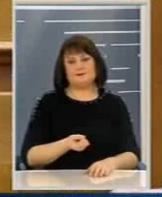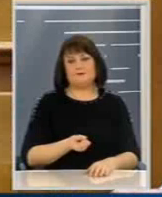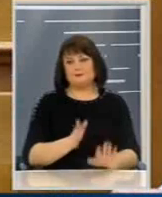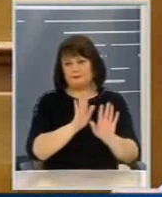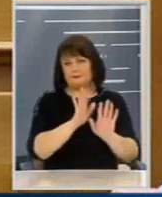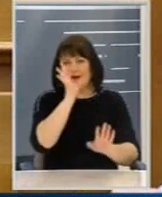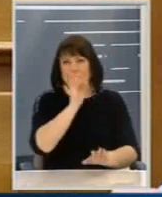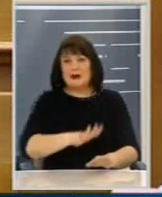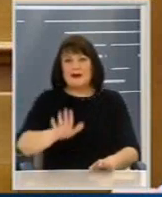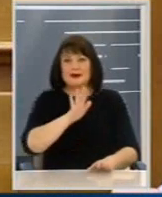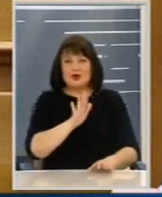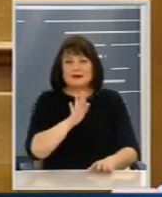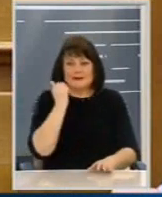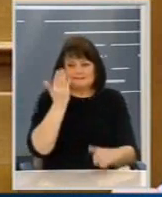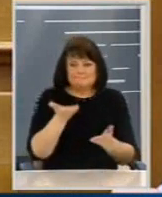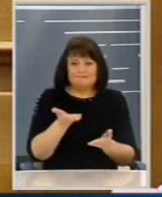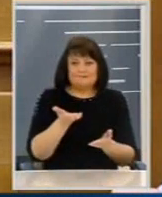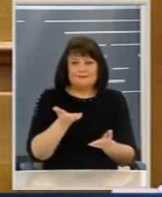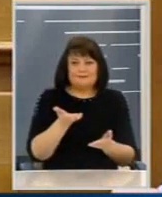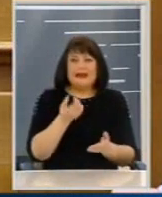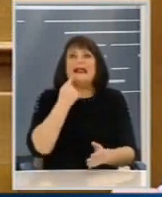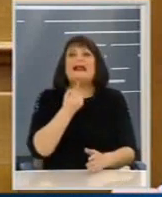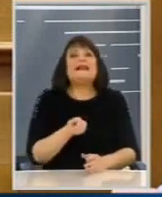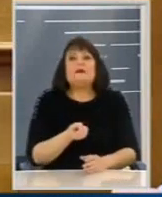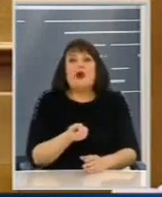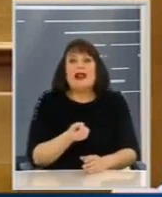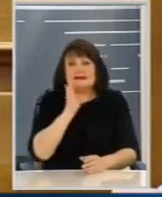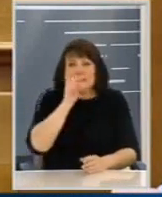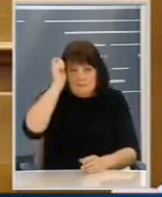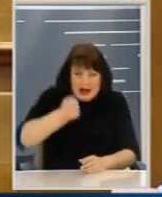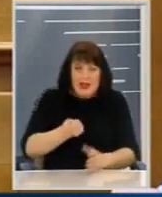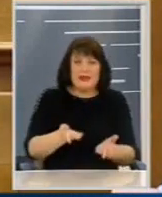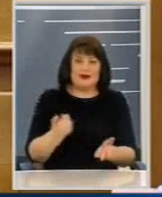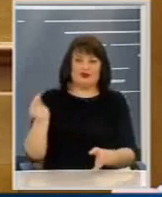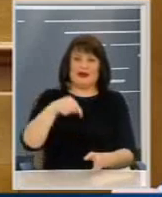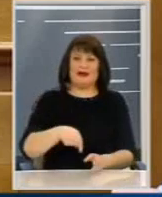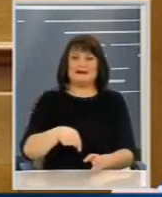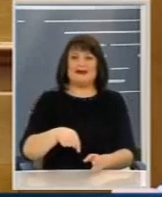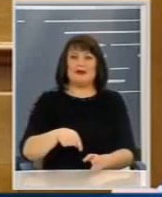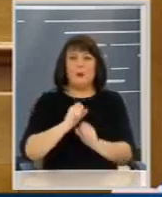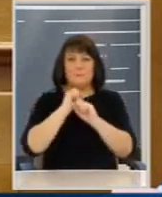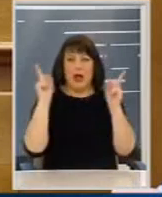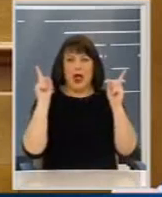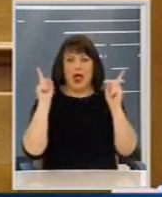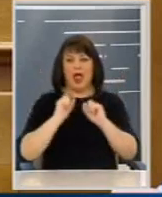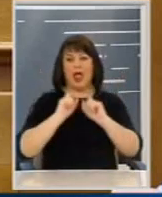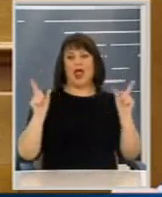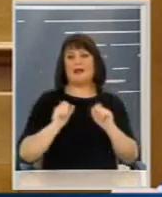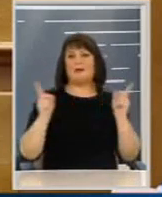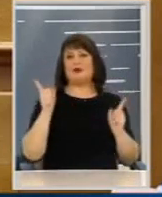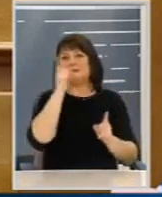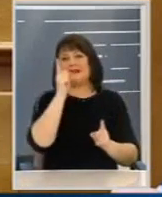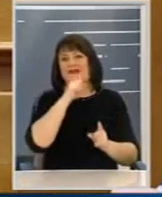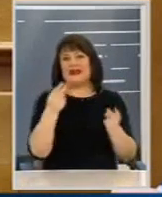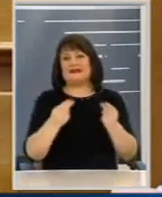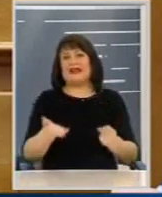όταν η πραγματικότητα σας αφισβητεί, δεν μπορείτε να λέτε τόσο το χειρότερο για την πραγματικότητα, να παραδεχτείτε ότι έρχεστε εδώ με πομφόλιγες για να κάνετε εντυπώσεις. Μόνο γι' αυτό